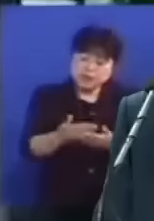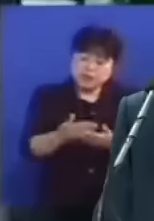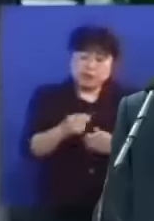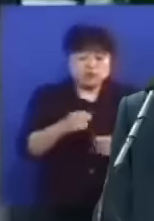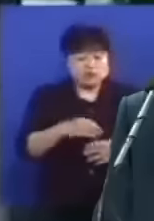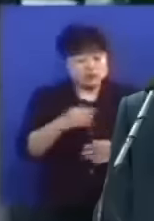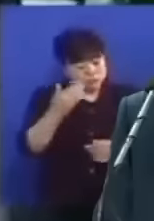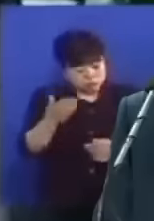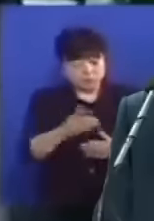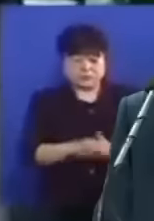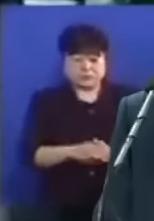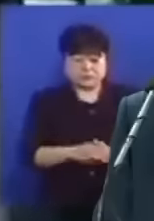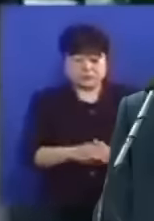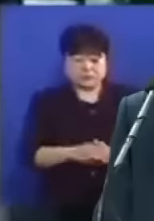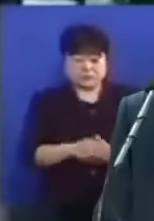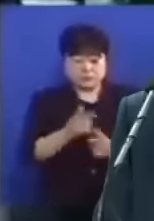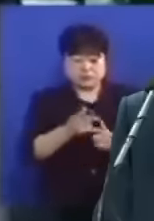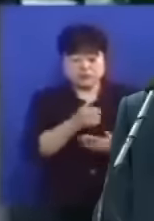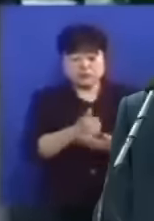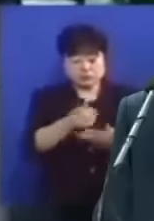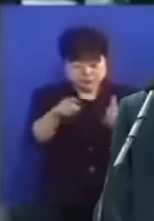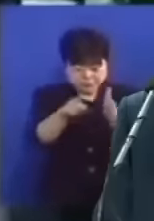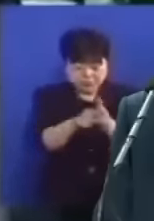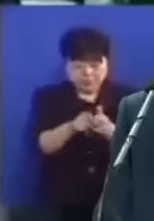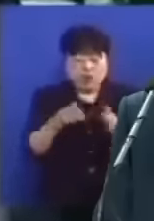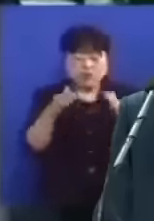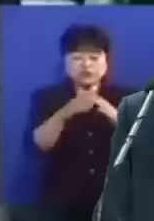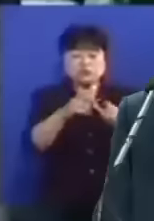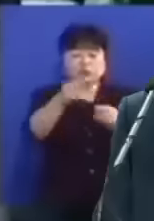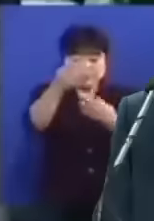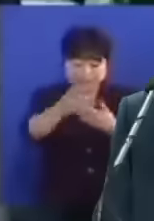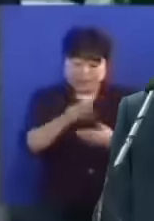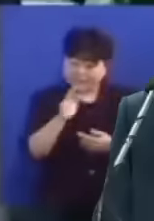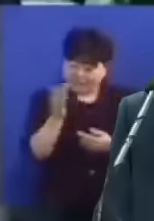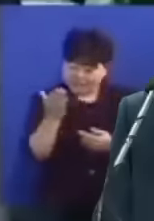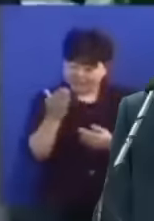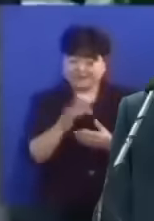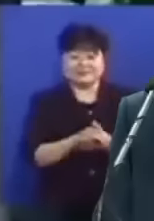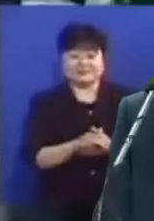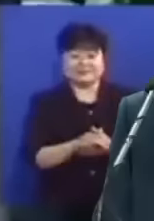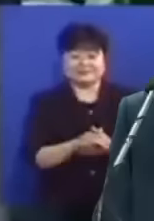나니까 주 예수를 믿어라 너와 내 집이 구원을 얻으리라.